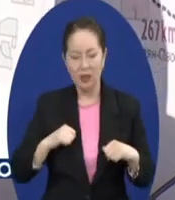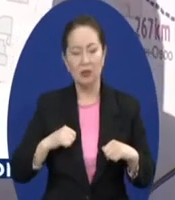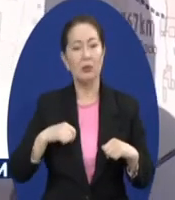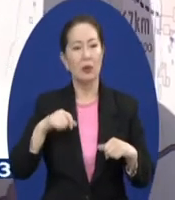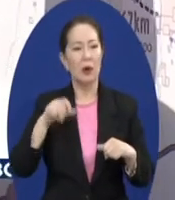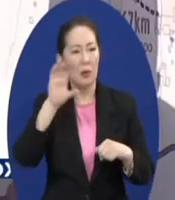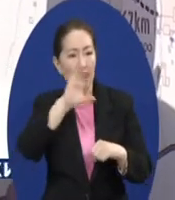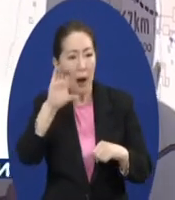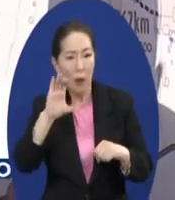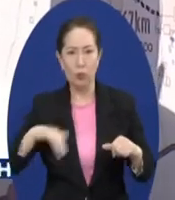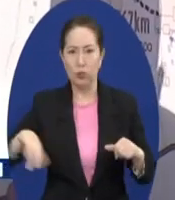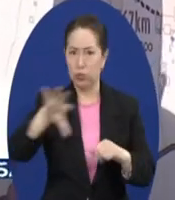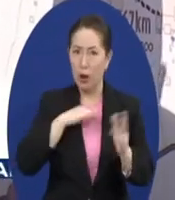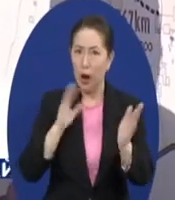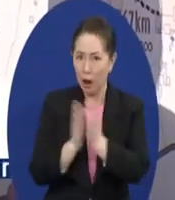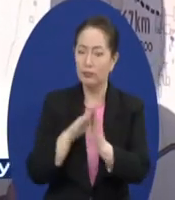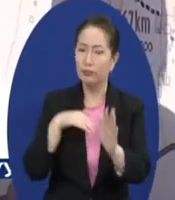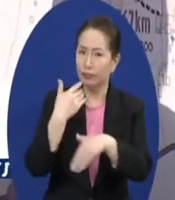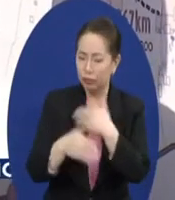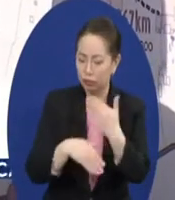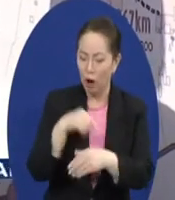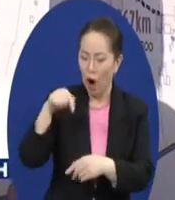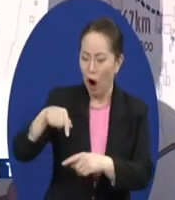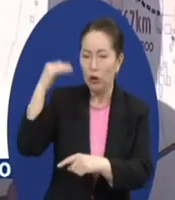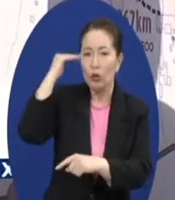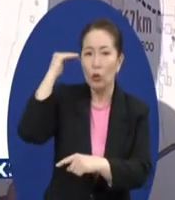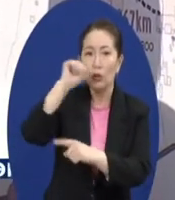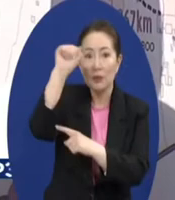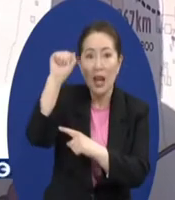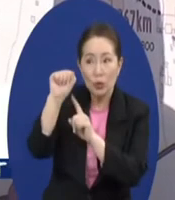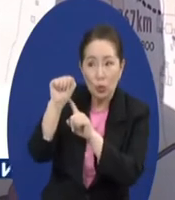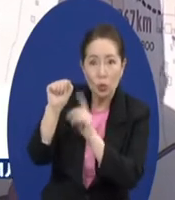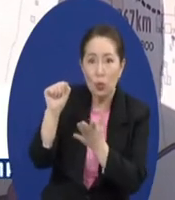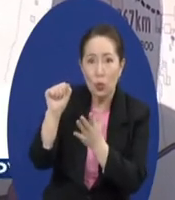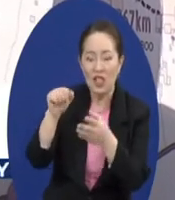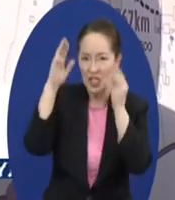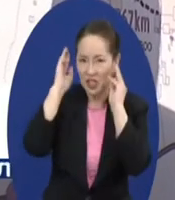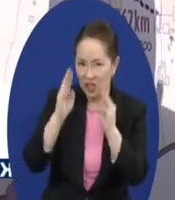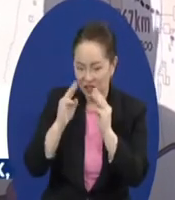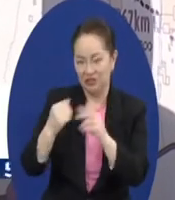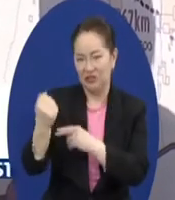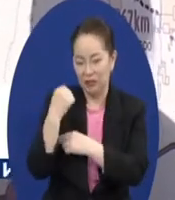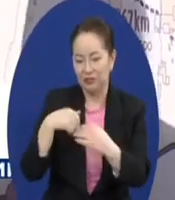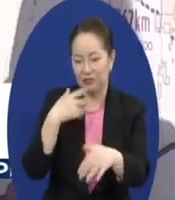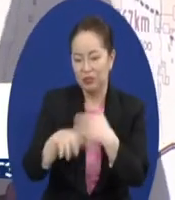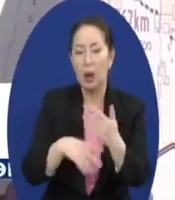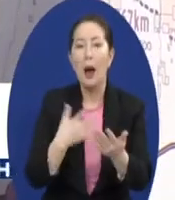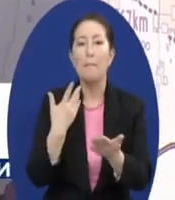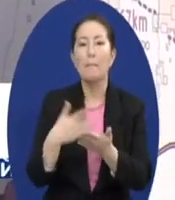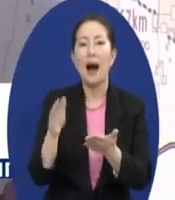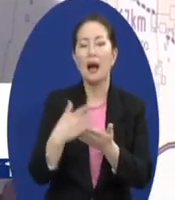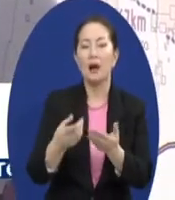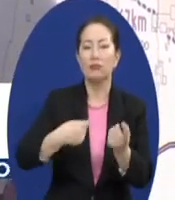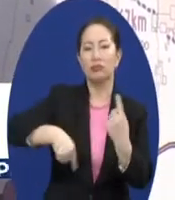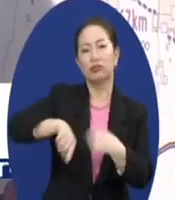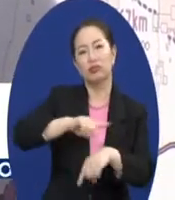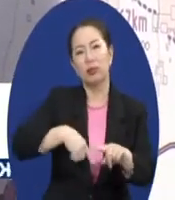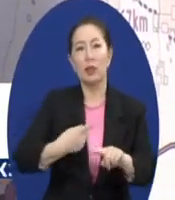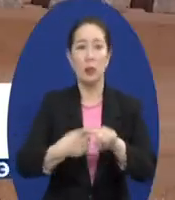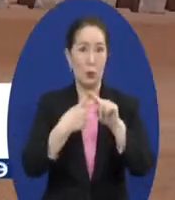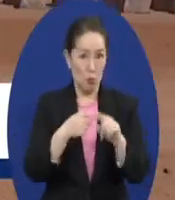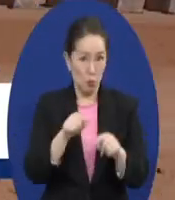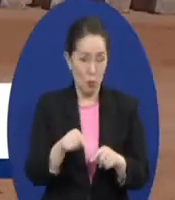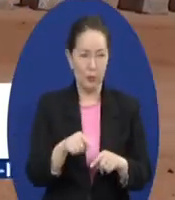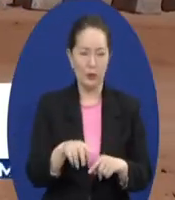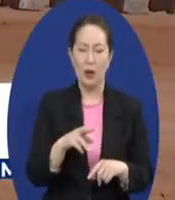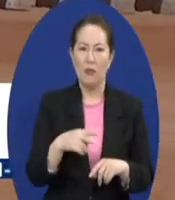бүхэн хамтдаа байж аж бид нар өмнөө тулгамдсан асуудлуудыг шийдвэрлэж чадсанаар бараа бүтээгдэхүүний эрэлт нэмэгдэнэ. Ингэжээж бид нар бомбын боомыг